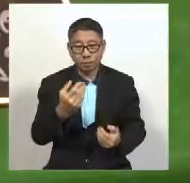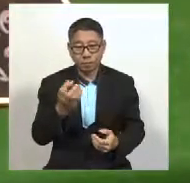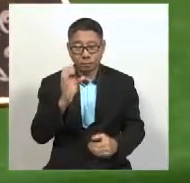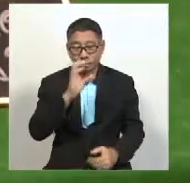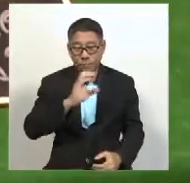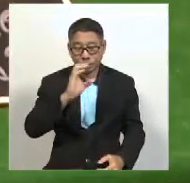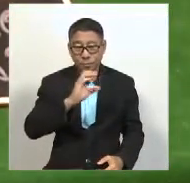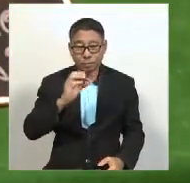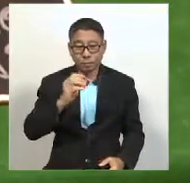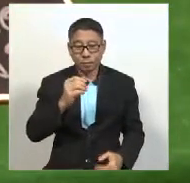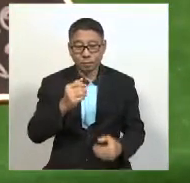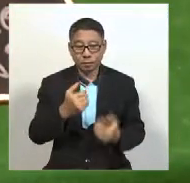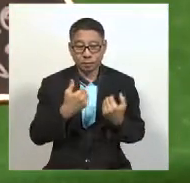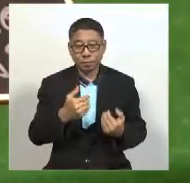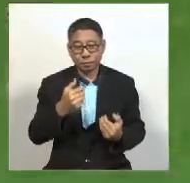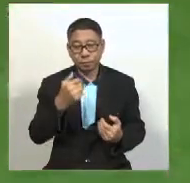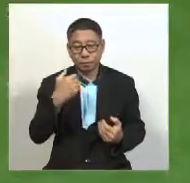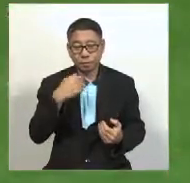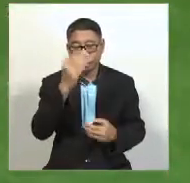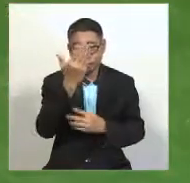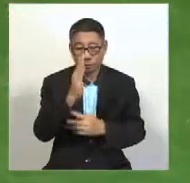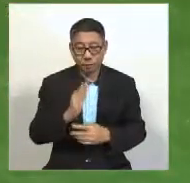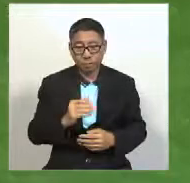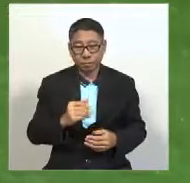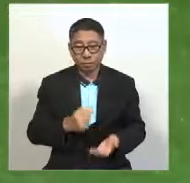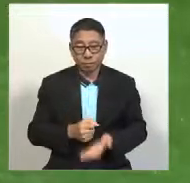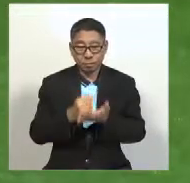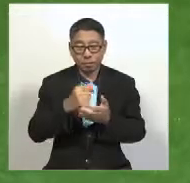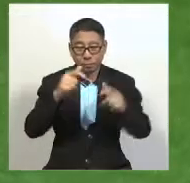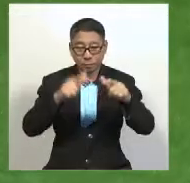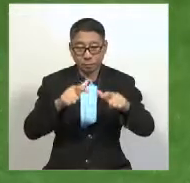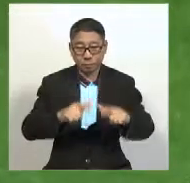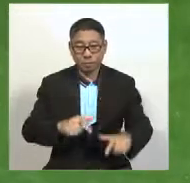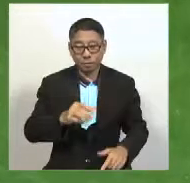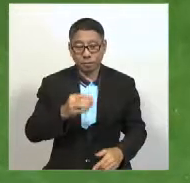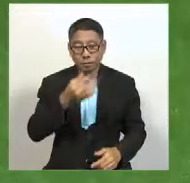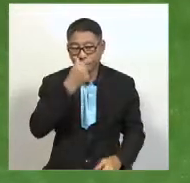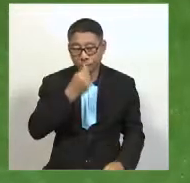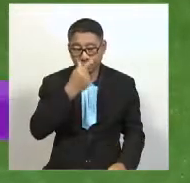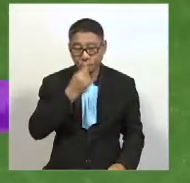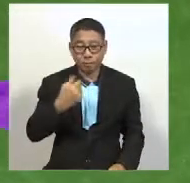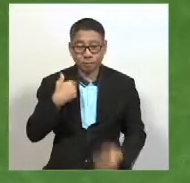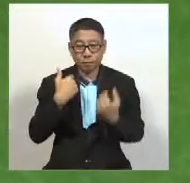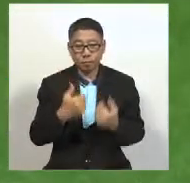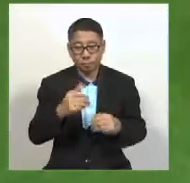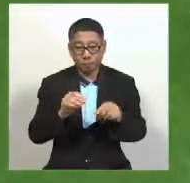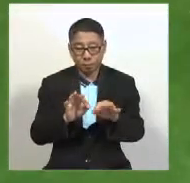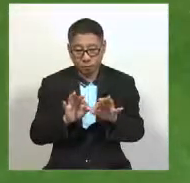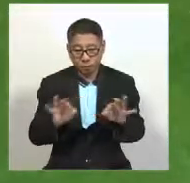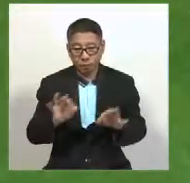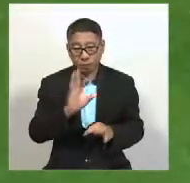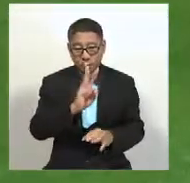สูงรวมถึงฟ้าทลายโจรด้วยใบสดช่วยแก้หวัดลดอาการอักเสบหรือว่าเจ็บคอแต่ควรเว้นระยะห่า